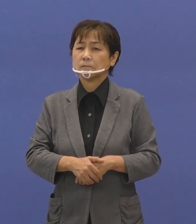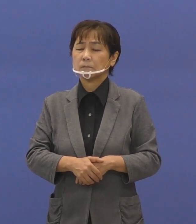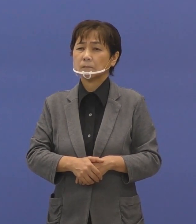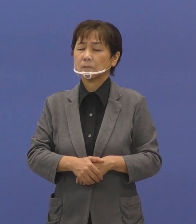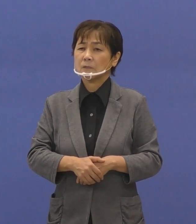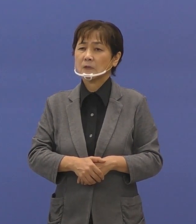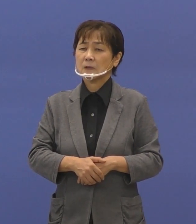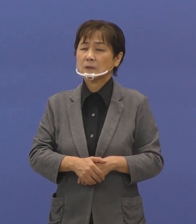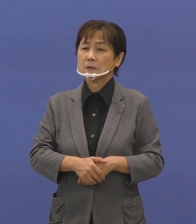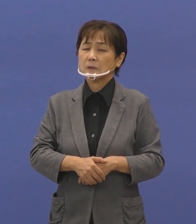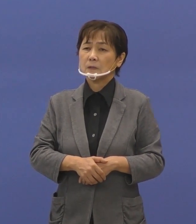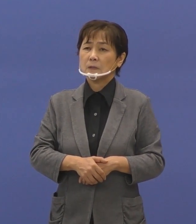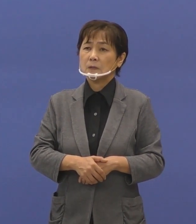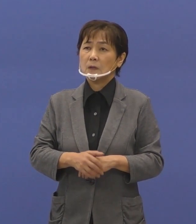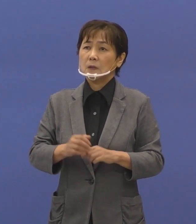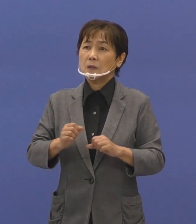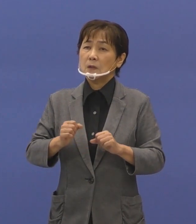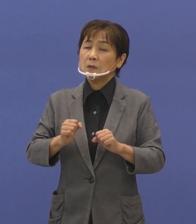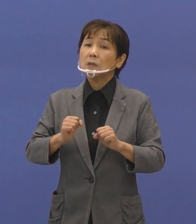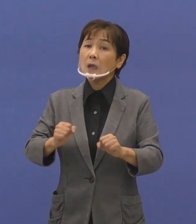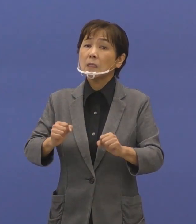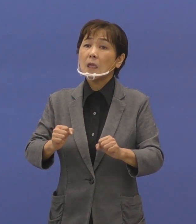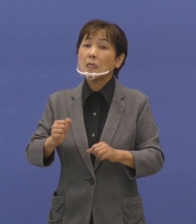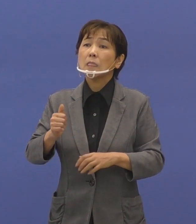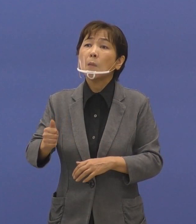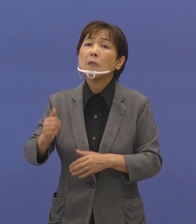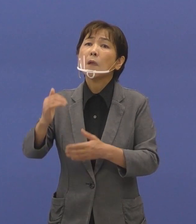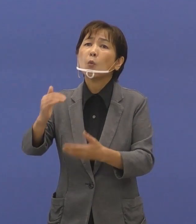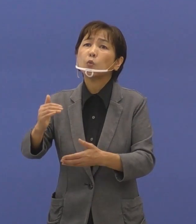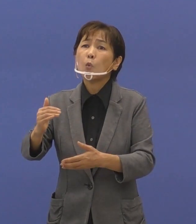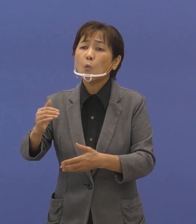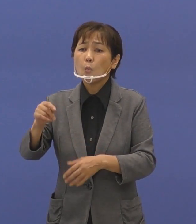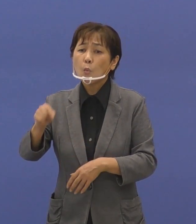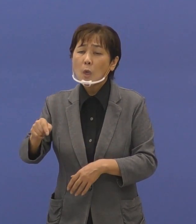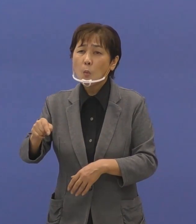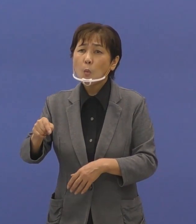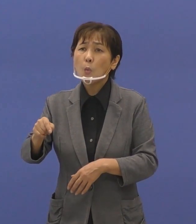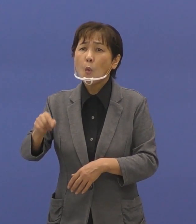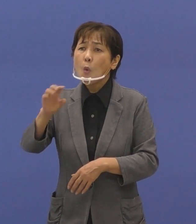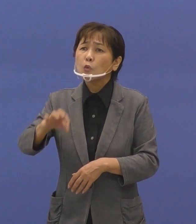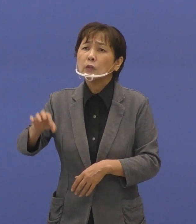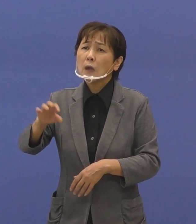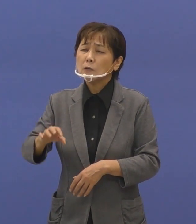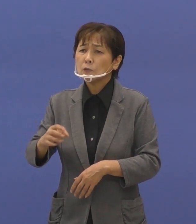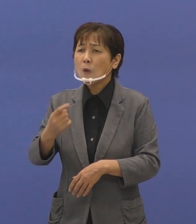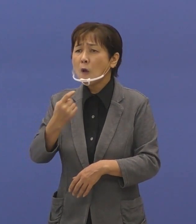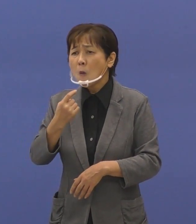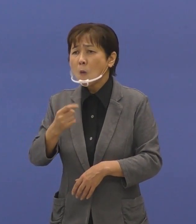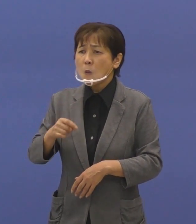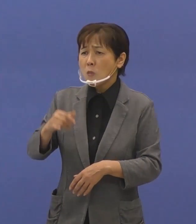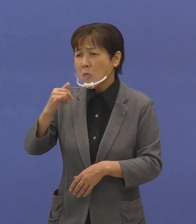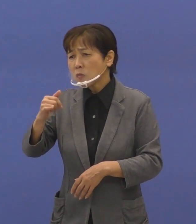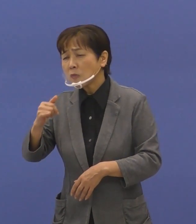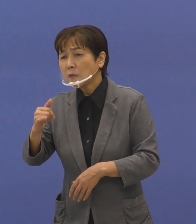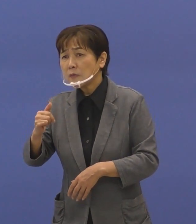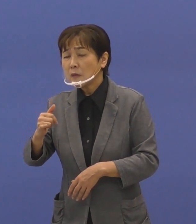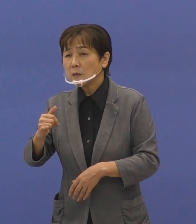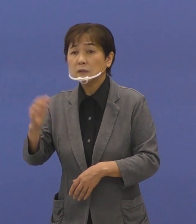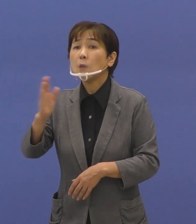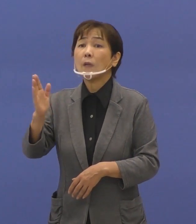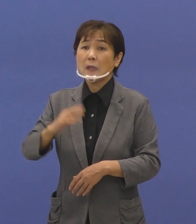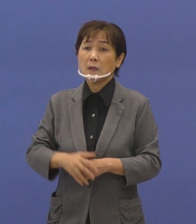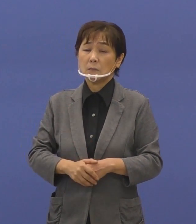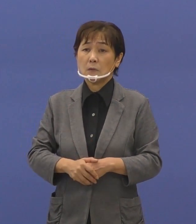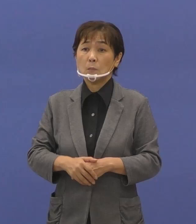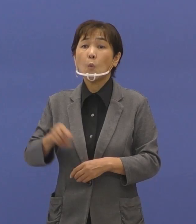何がやってはいけないことは何かを繰り返し確認するというよりは、もうそれはやってはいけない